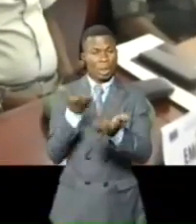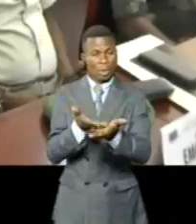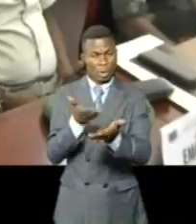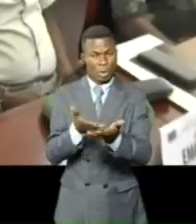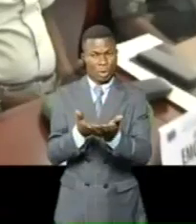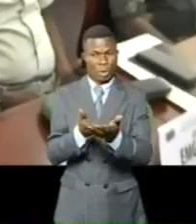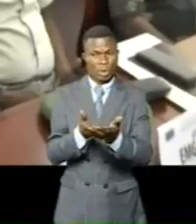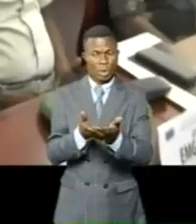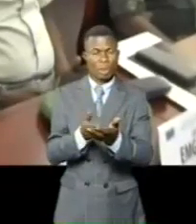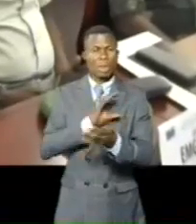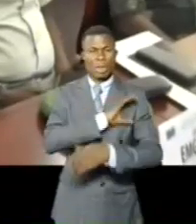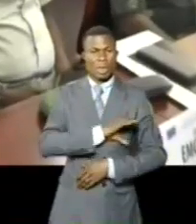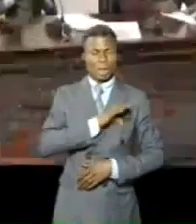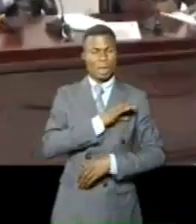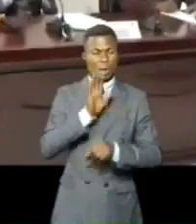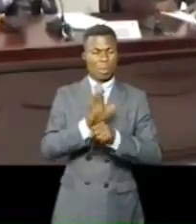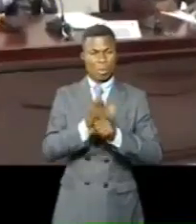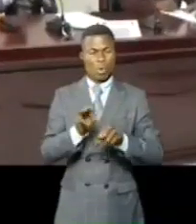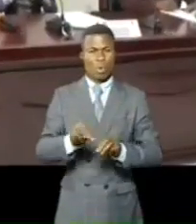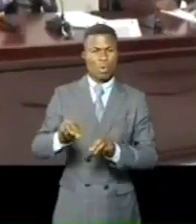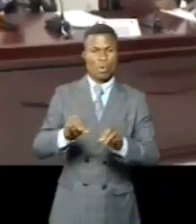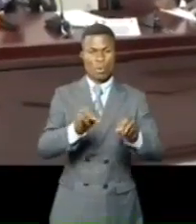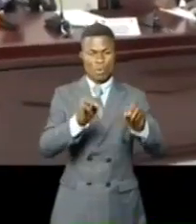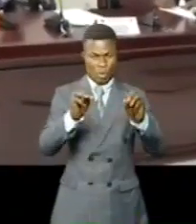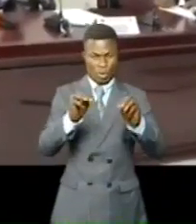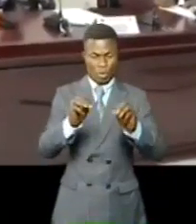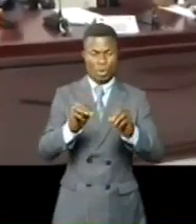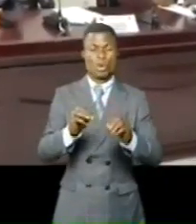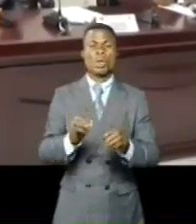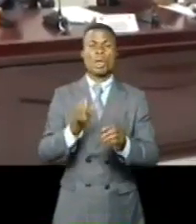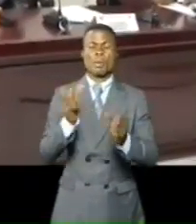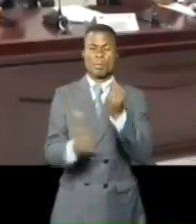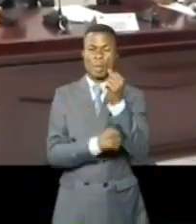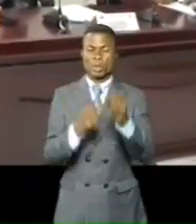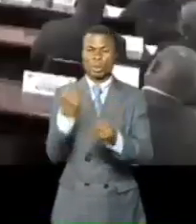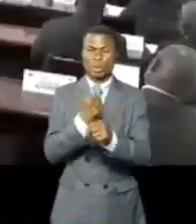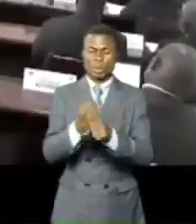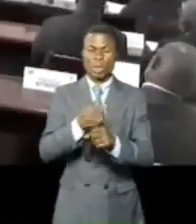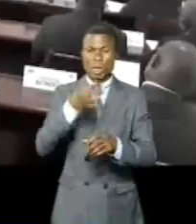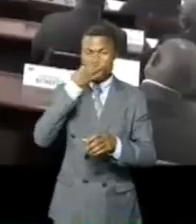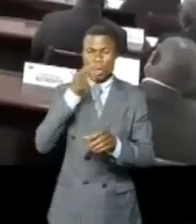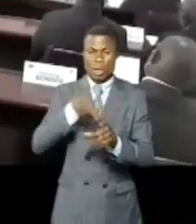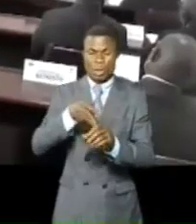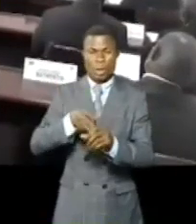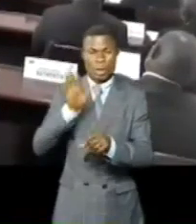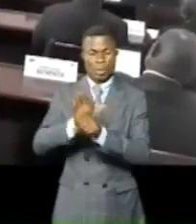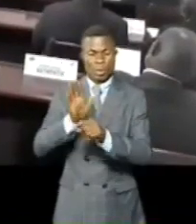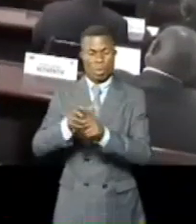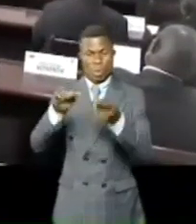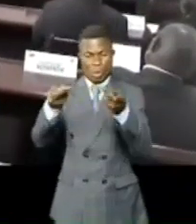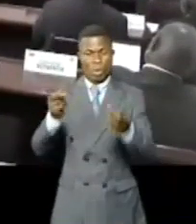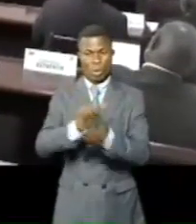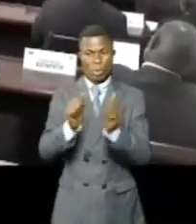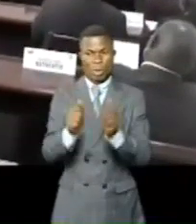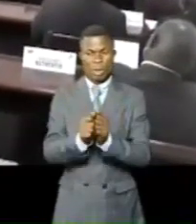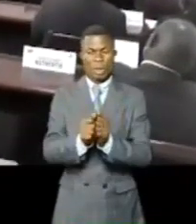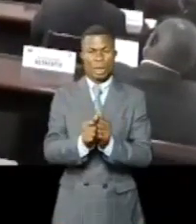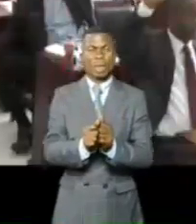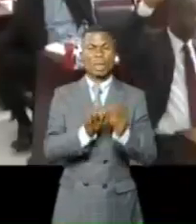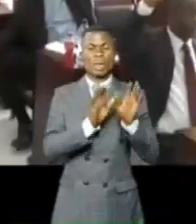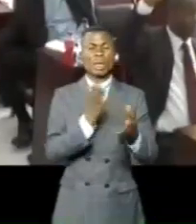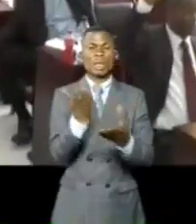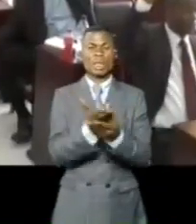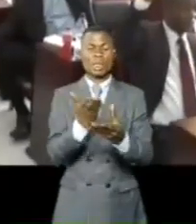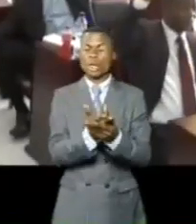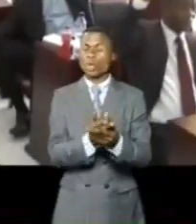revêt un caractère multiforme. Les fournisseurs de produits pétroliers sont dans plusieurs cas non détenteurs des